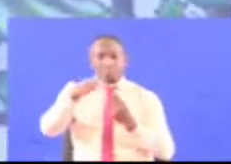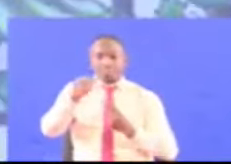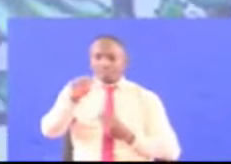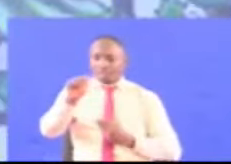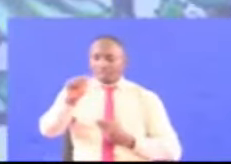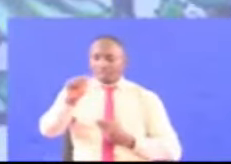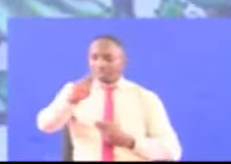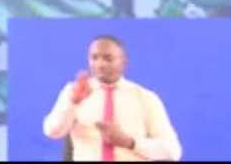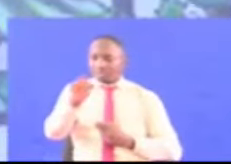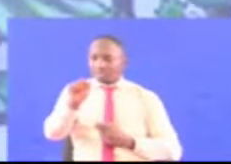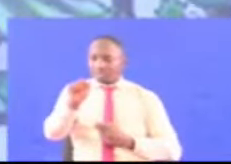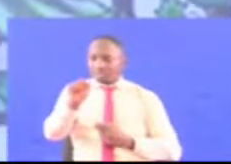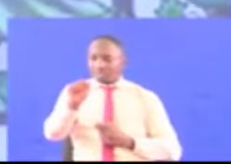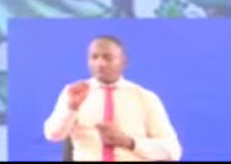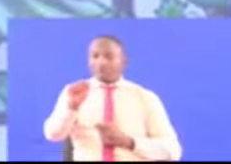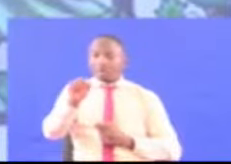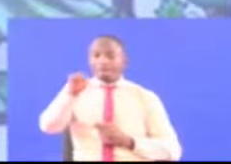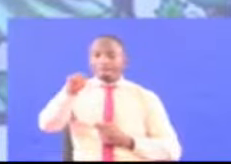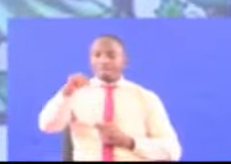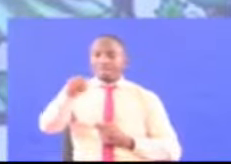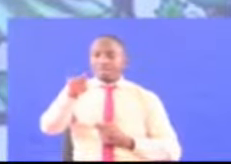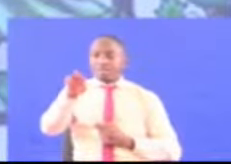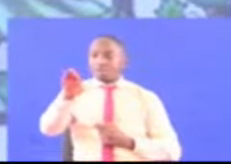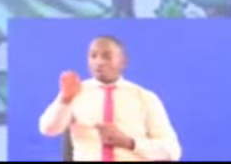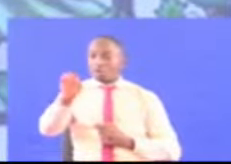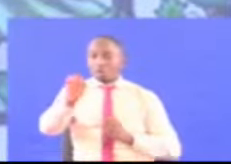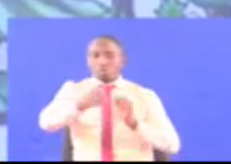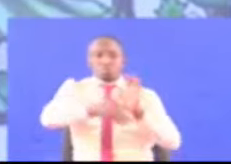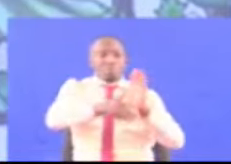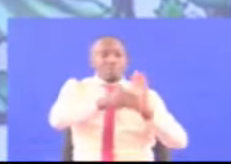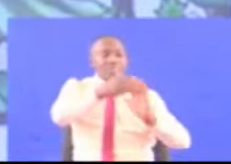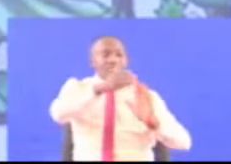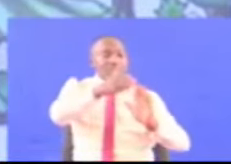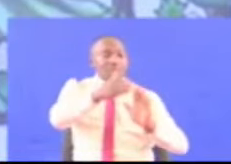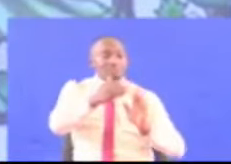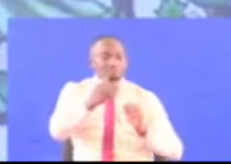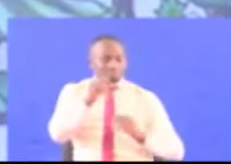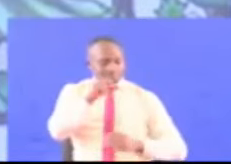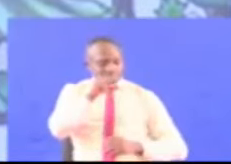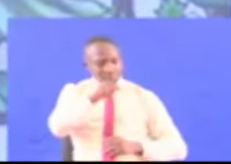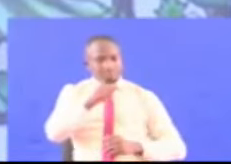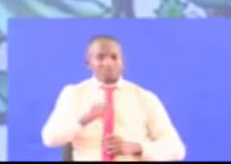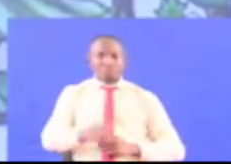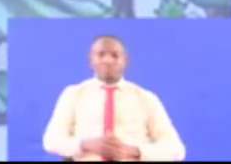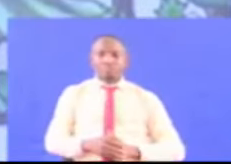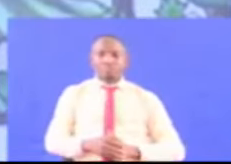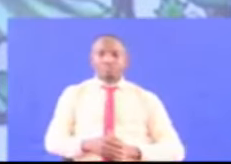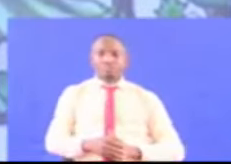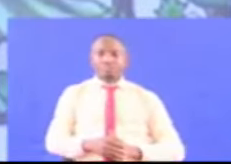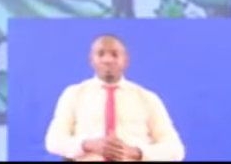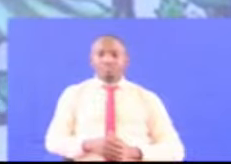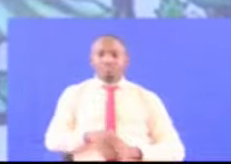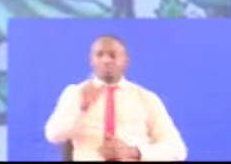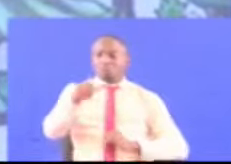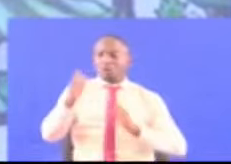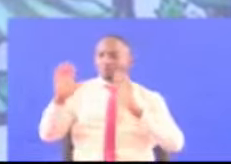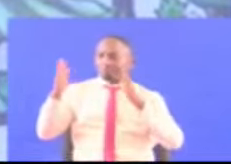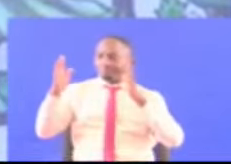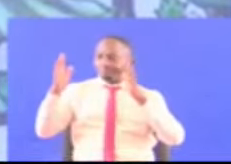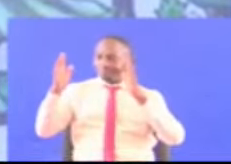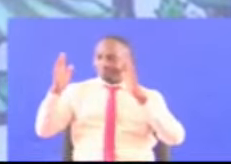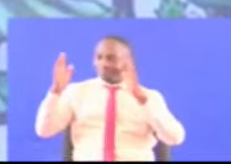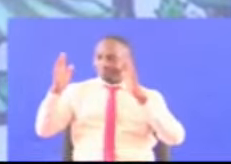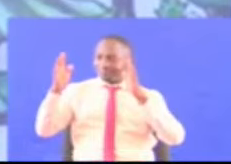nyinyi kuanza kuniona magazetini, tunaanzia kwenye mchango wa Dr. Asharoz Migiro.